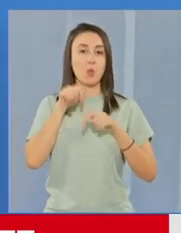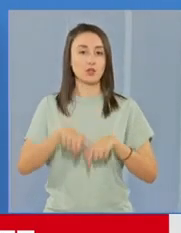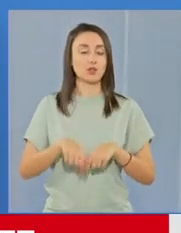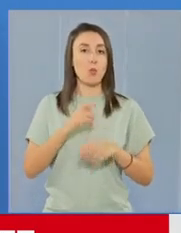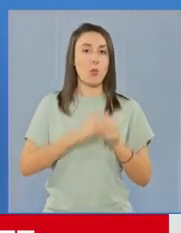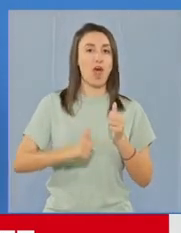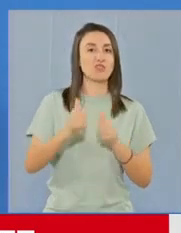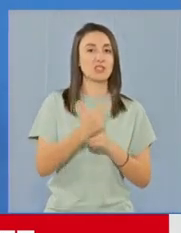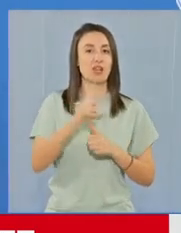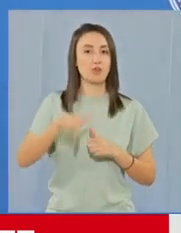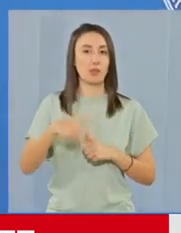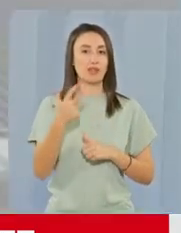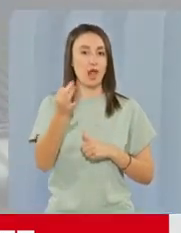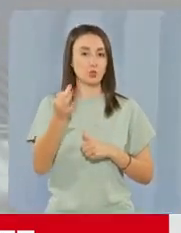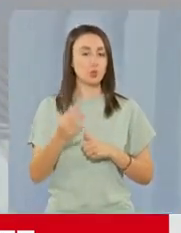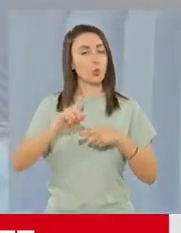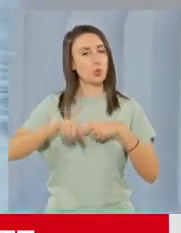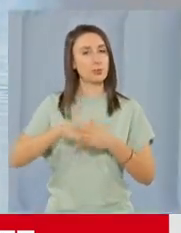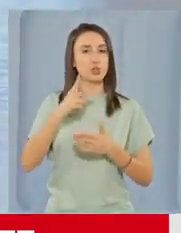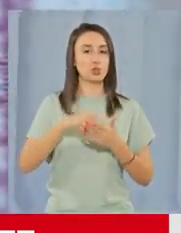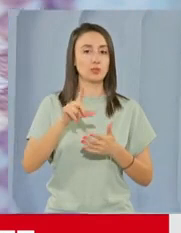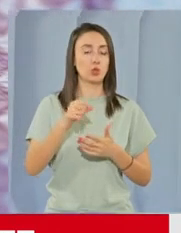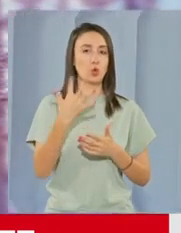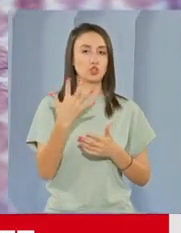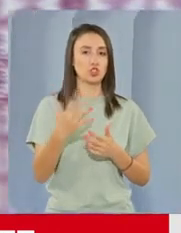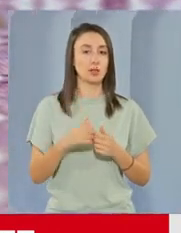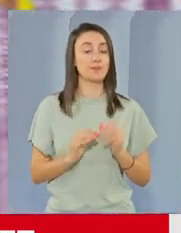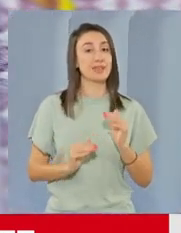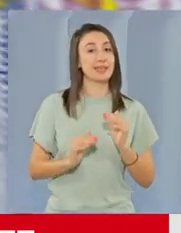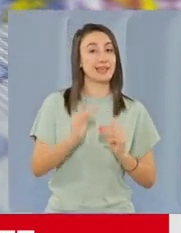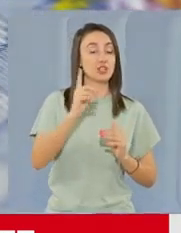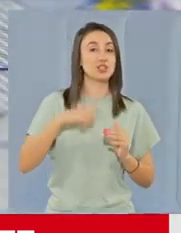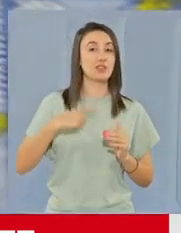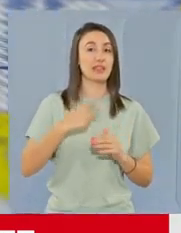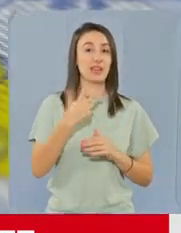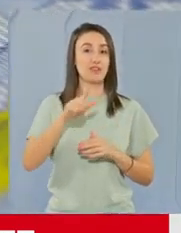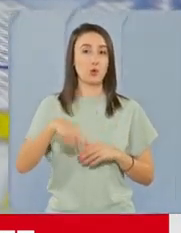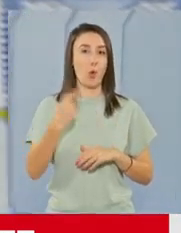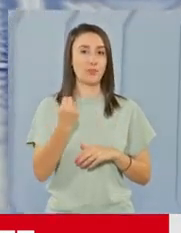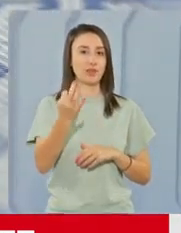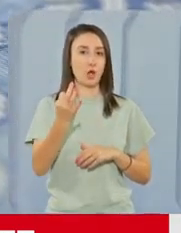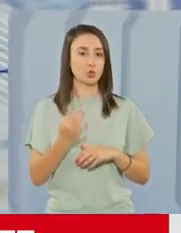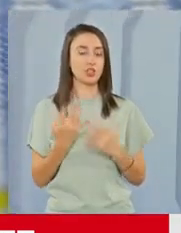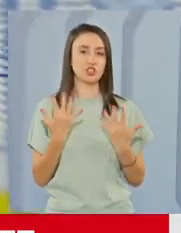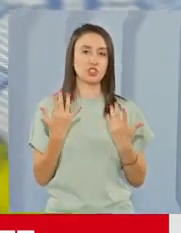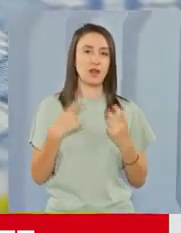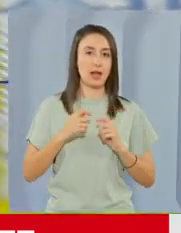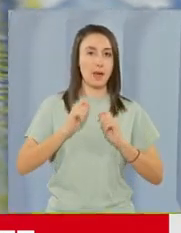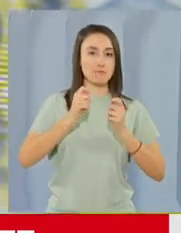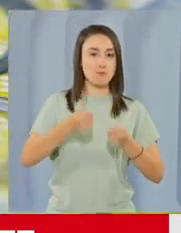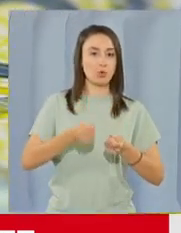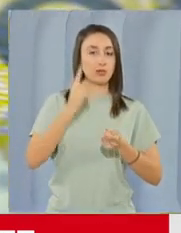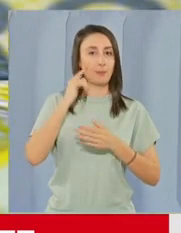de 3,3%, urmând ca în 2025 creșterea să fie de 3,8%. Cifrele din